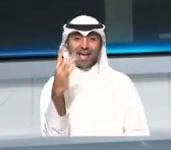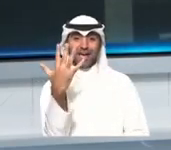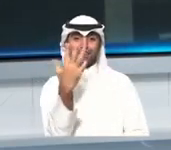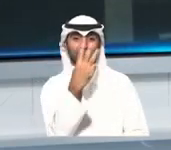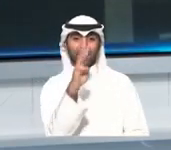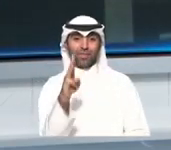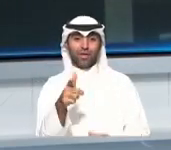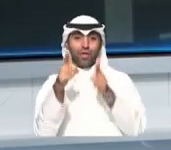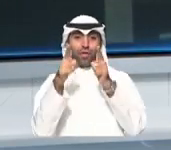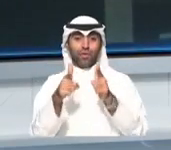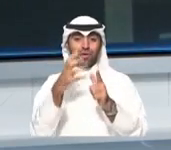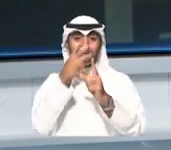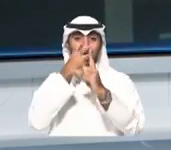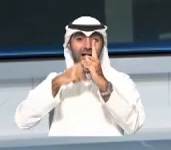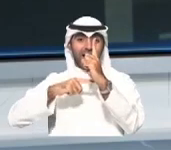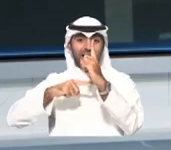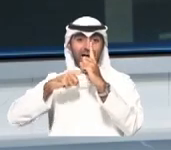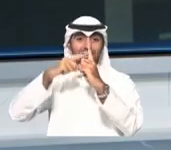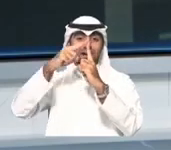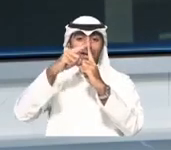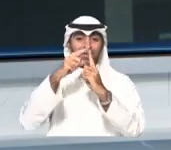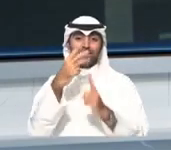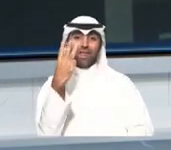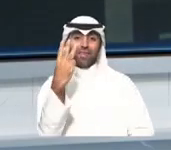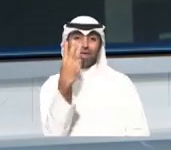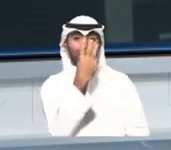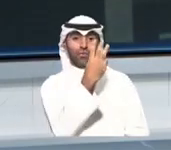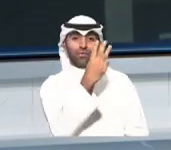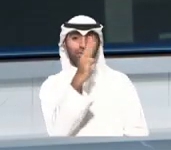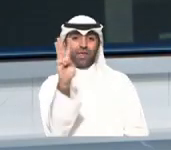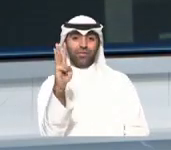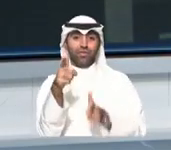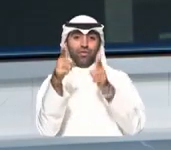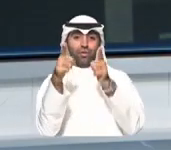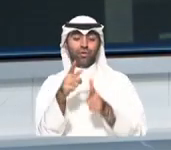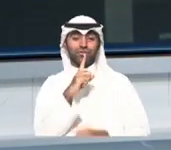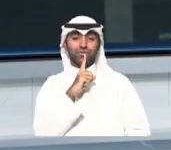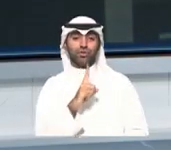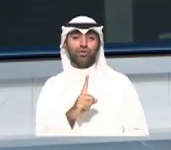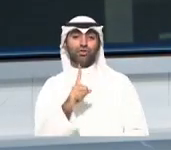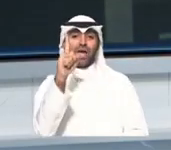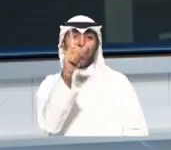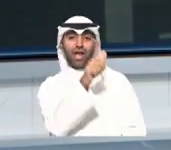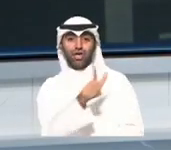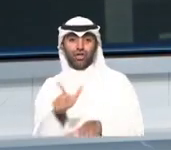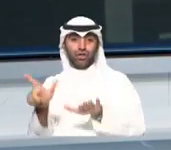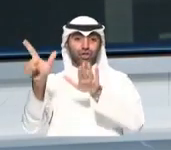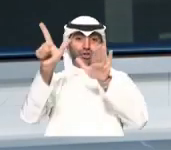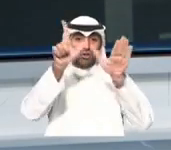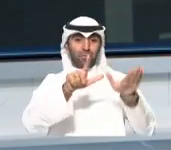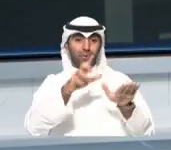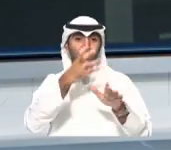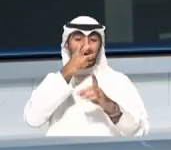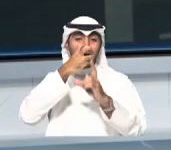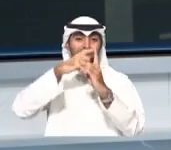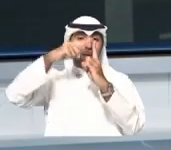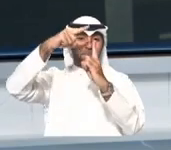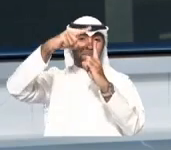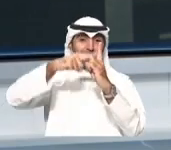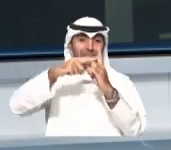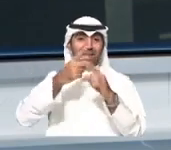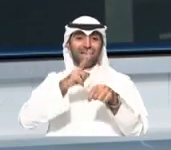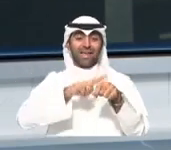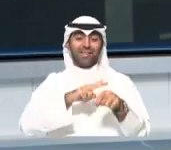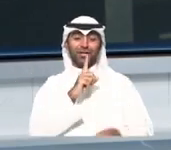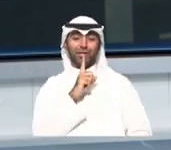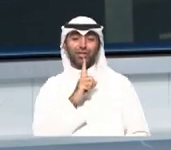إلى 33 درجة مئوية إن شاء الله، وقد تنخفض مع بداية الأسبوع المقبل إن شاء الله، وفرص أمطار الخير